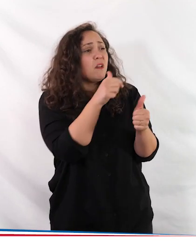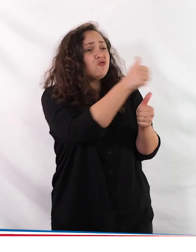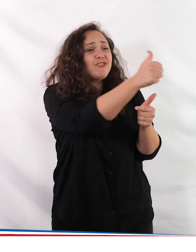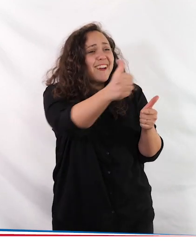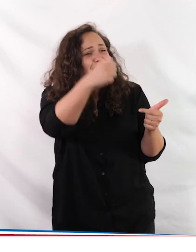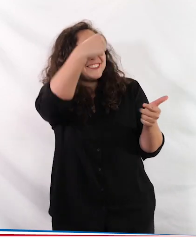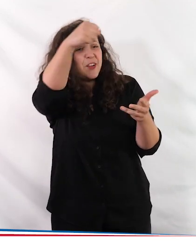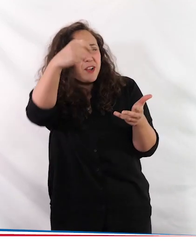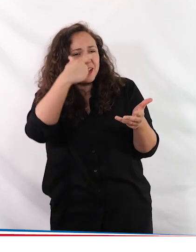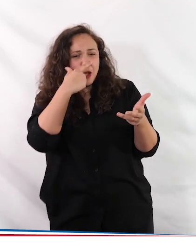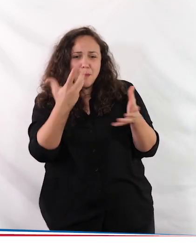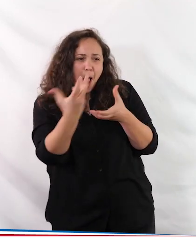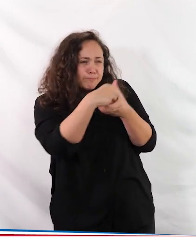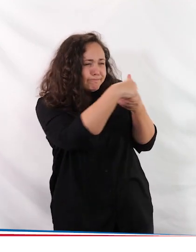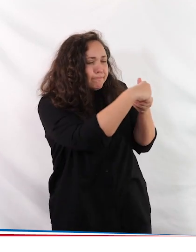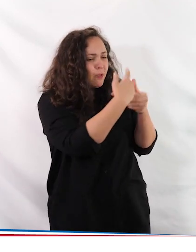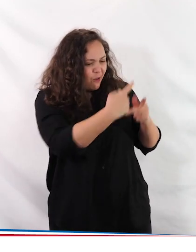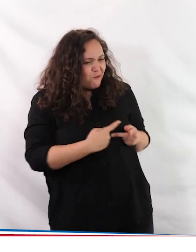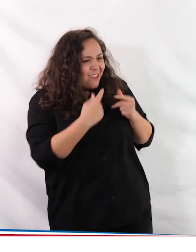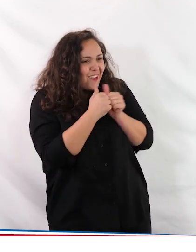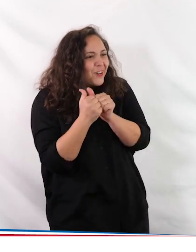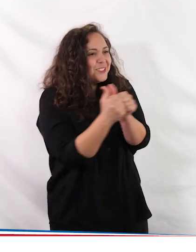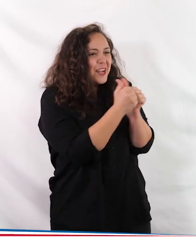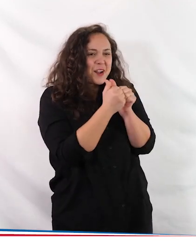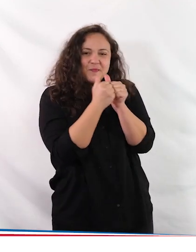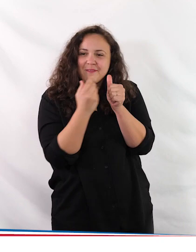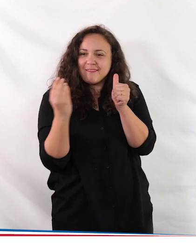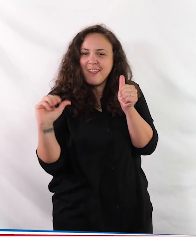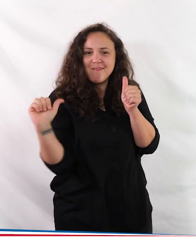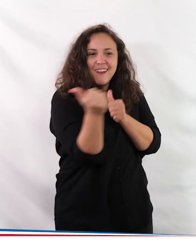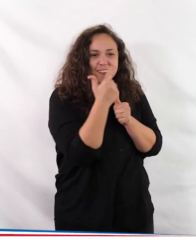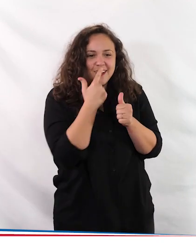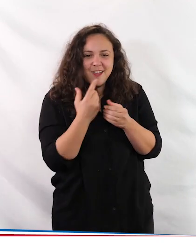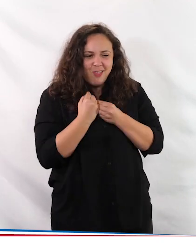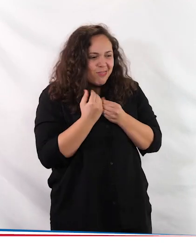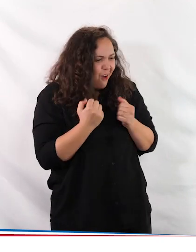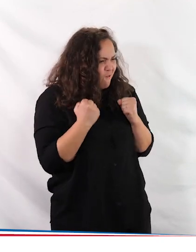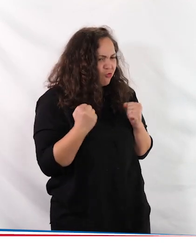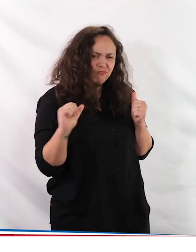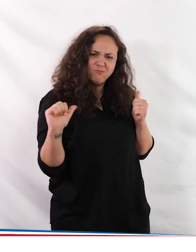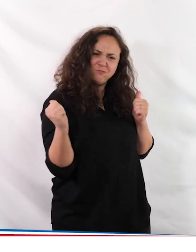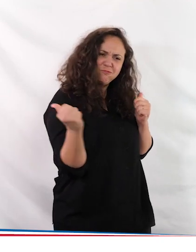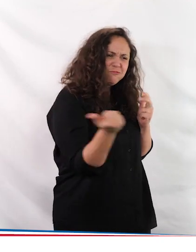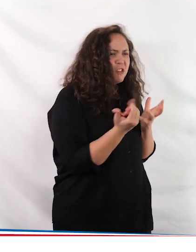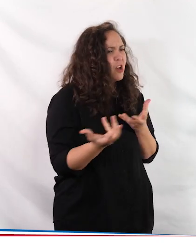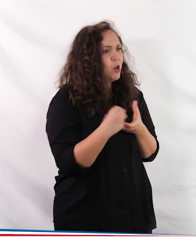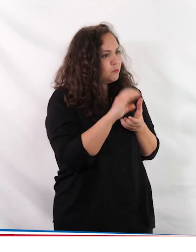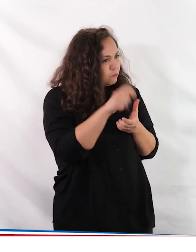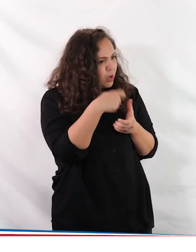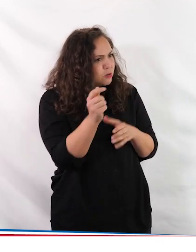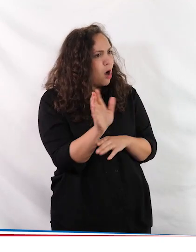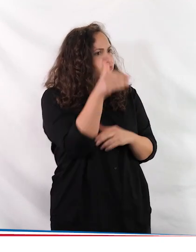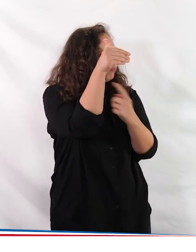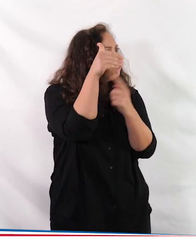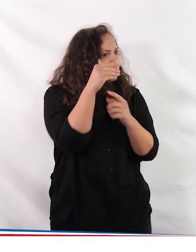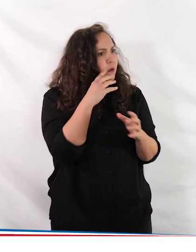nos singularités et de partir de la force, de l'enrichissement de chacune de ces singularités, oui, je prône une société inclusive. Et